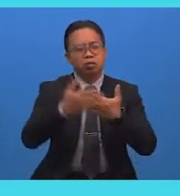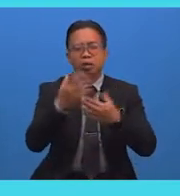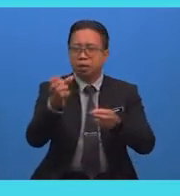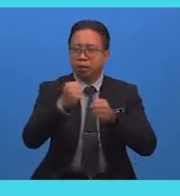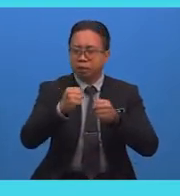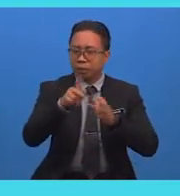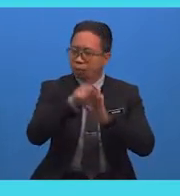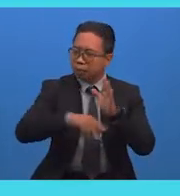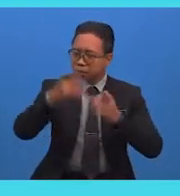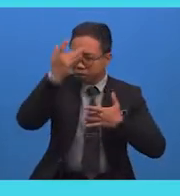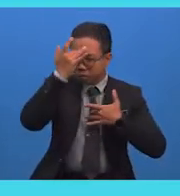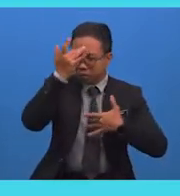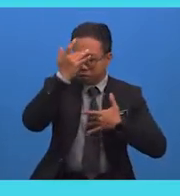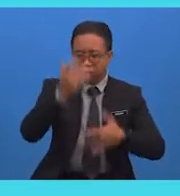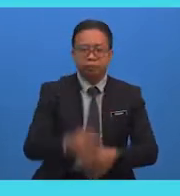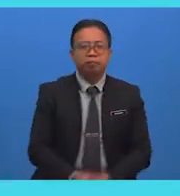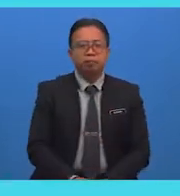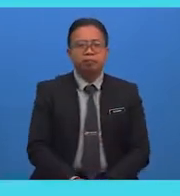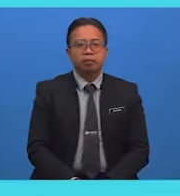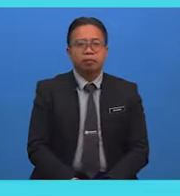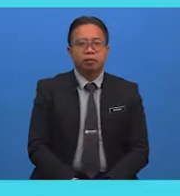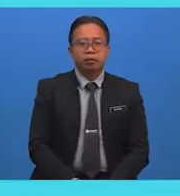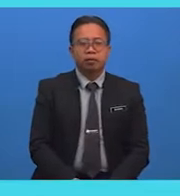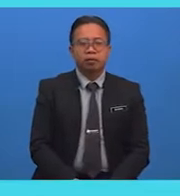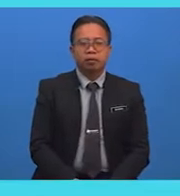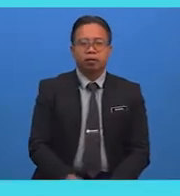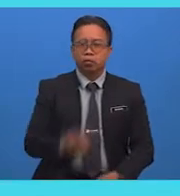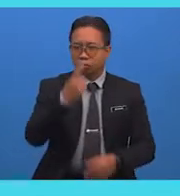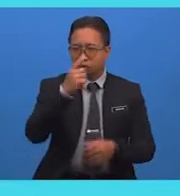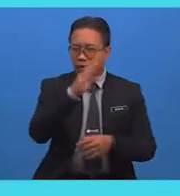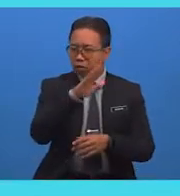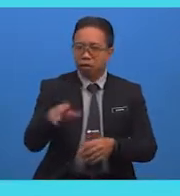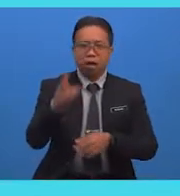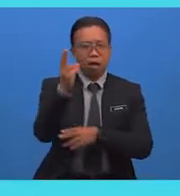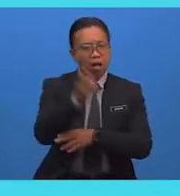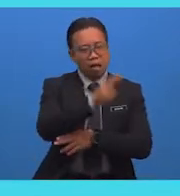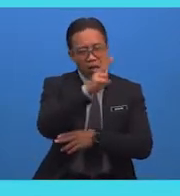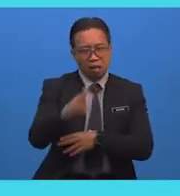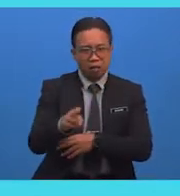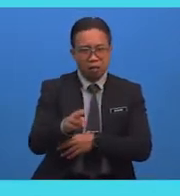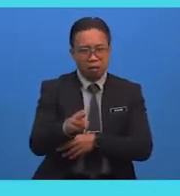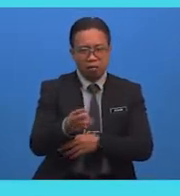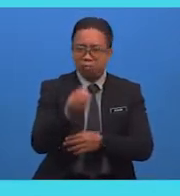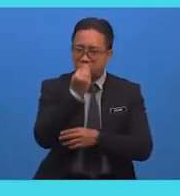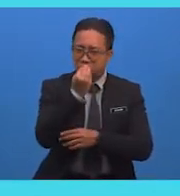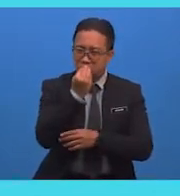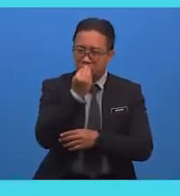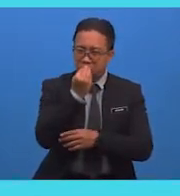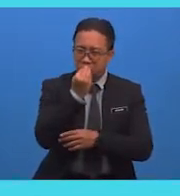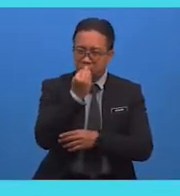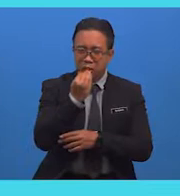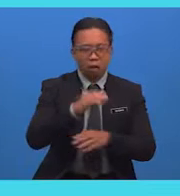penyakit. Sebagai contoh, mengambil makanan yang tidak halal untuk kesihatan seperti memakan binatang